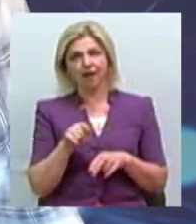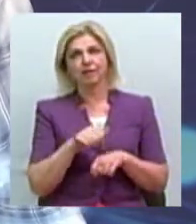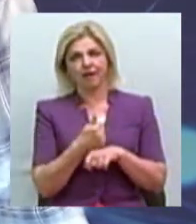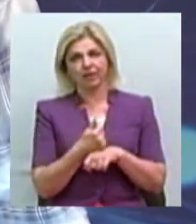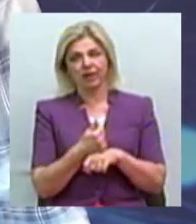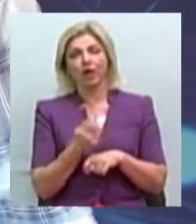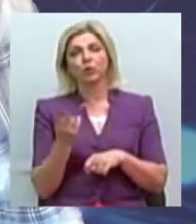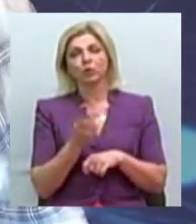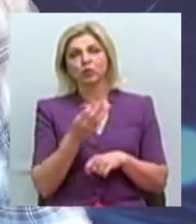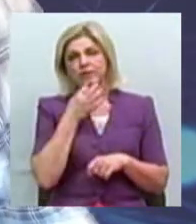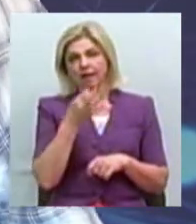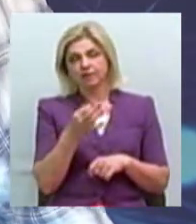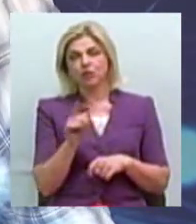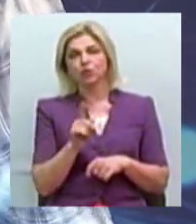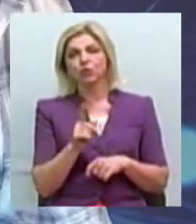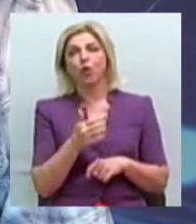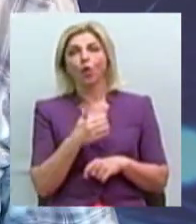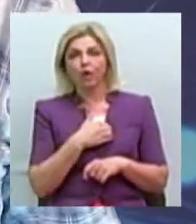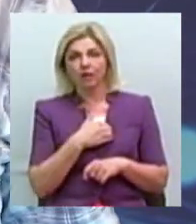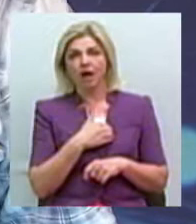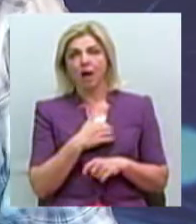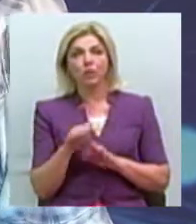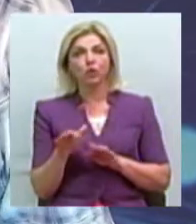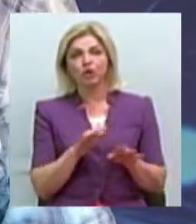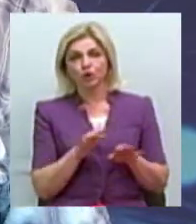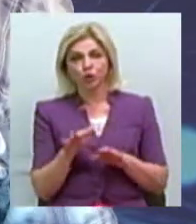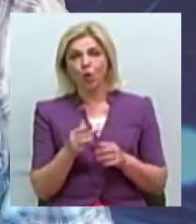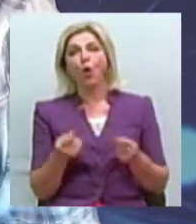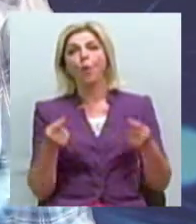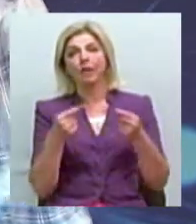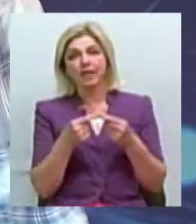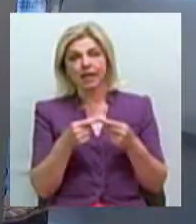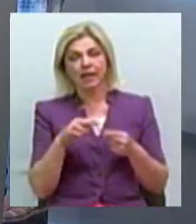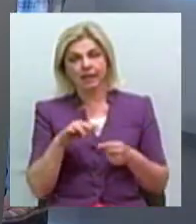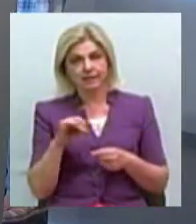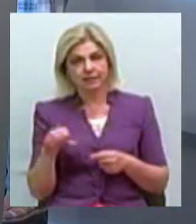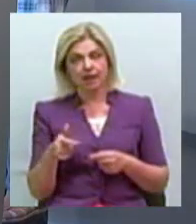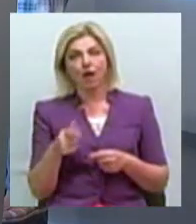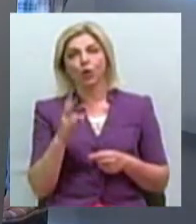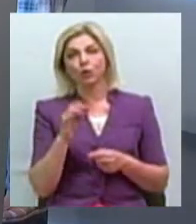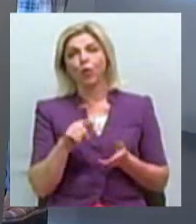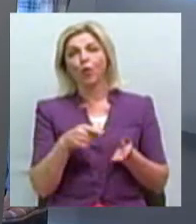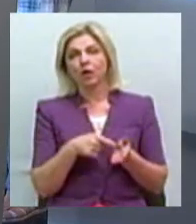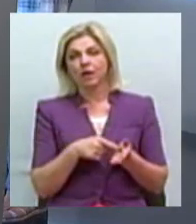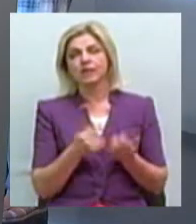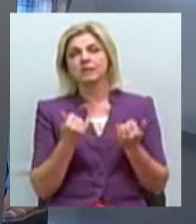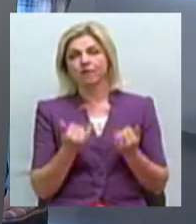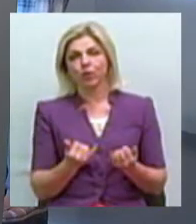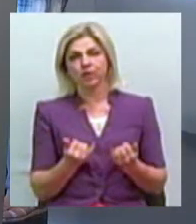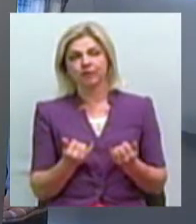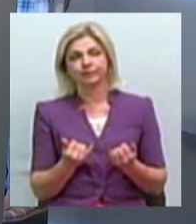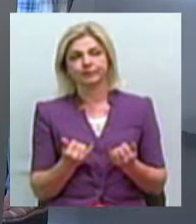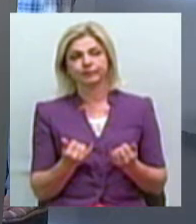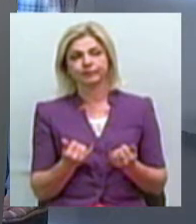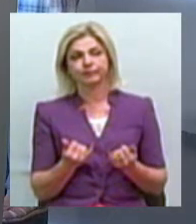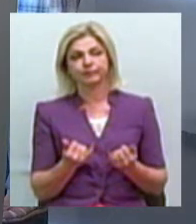сказати, що процедури, хоча вроде як і определились, ну, от, скажімо, город сьогодні, ну,